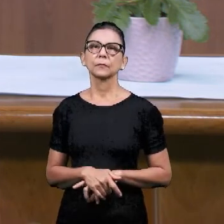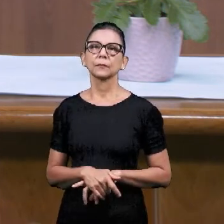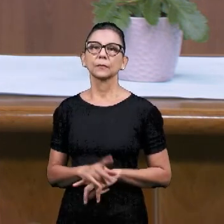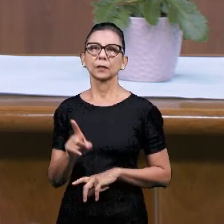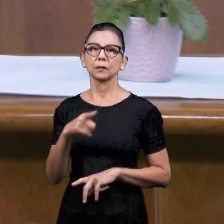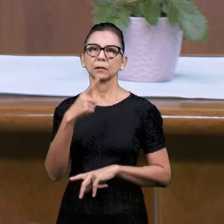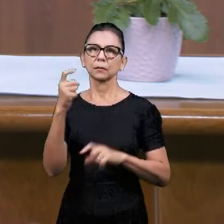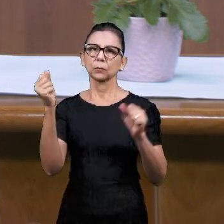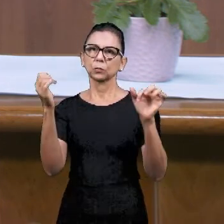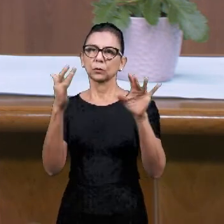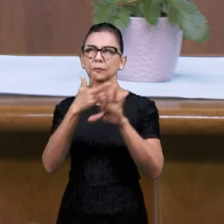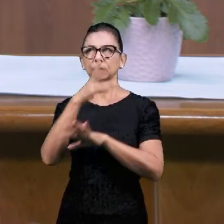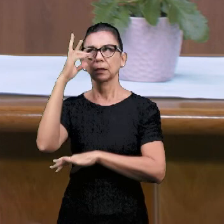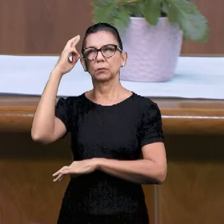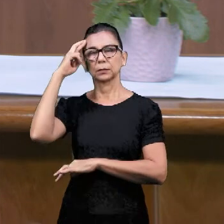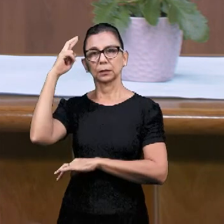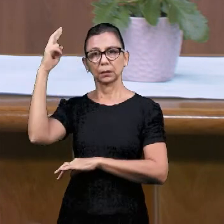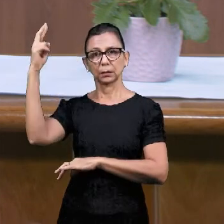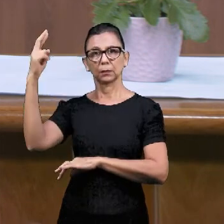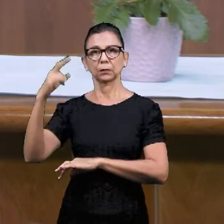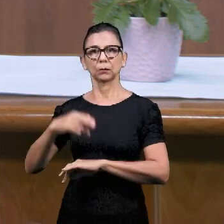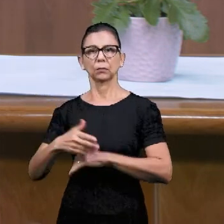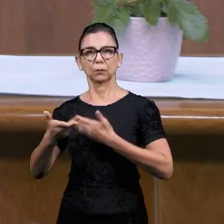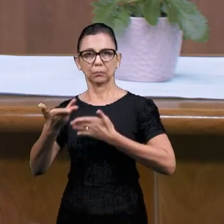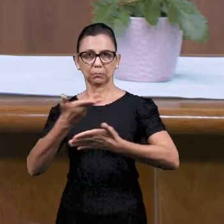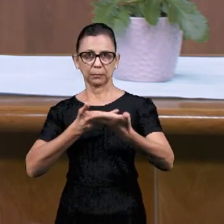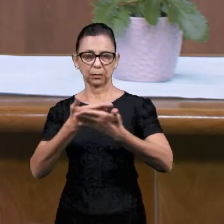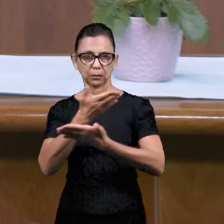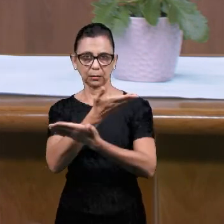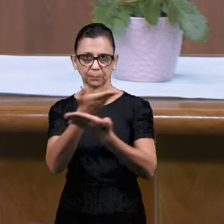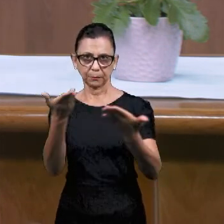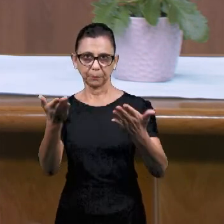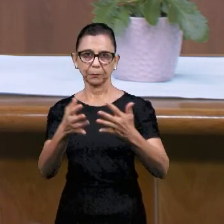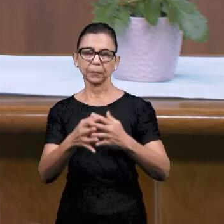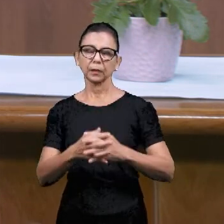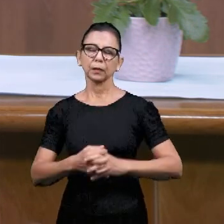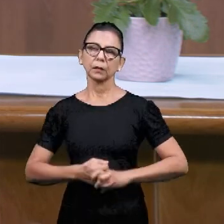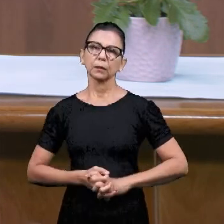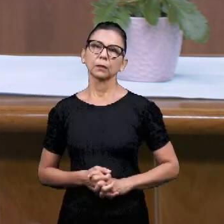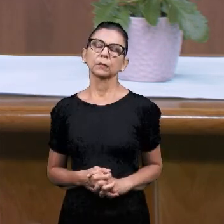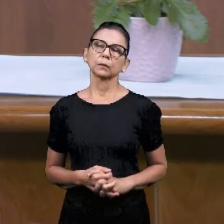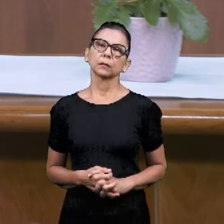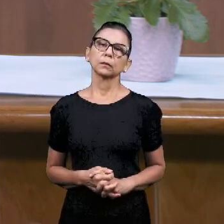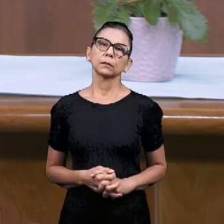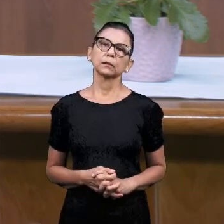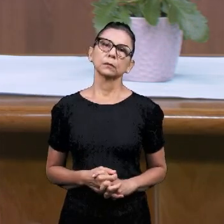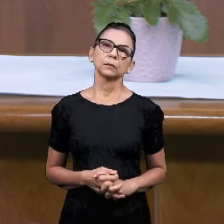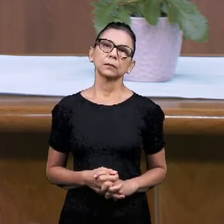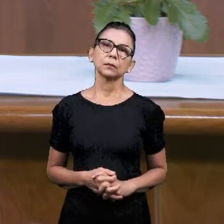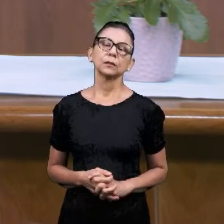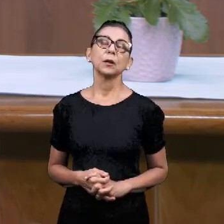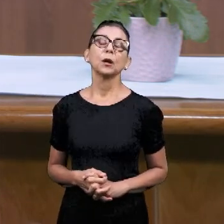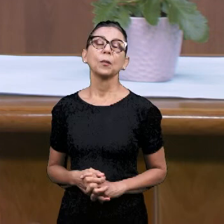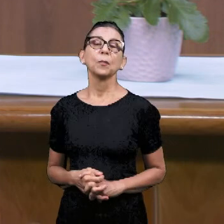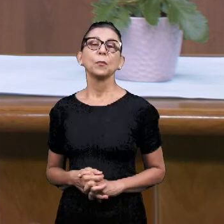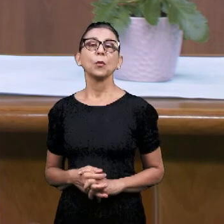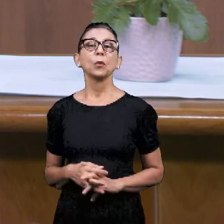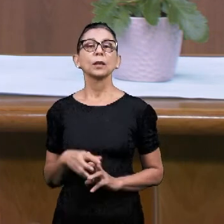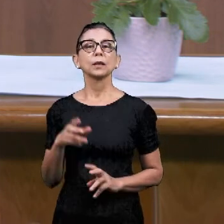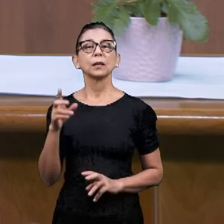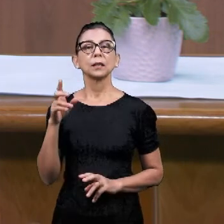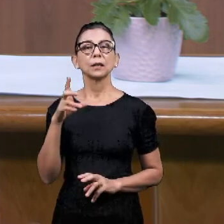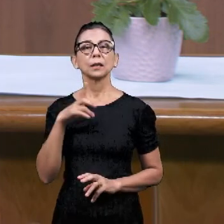Seigneur maintenant, montrer aux frères et partager avec les frères, parce que nous avons encore une église qui a